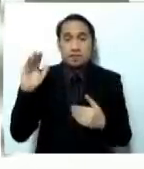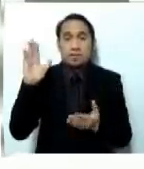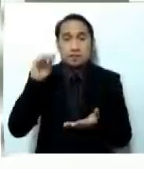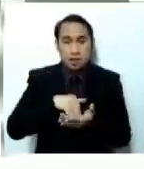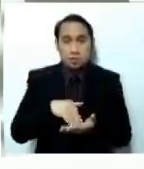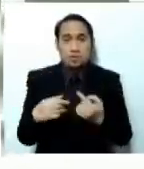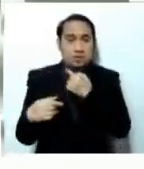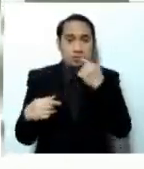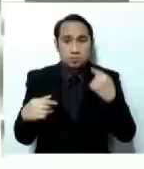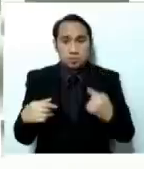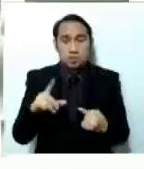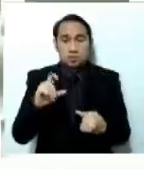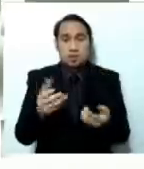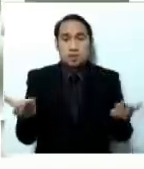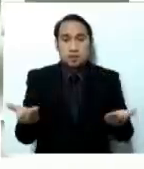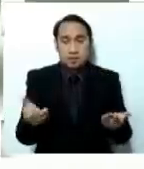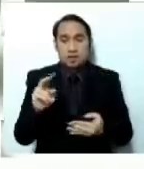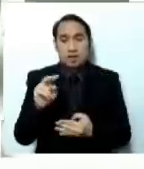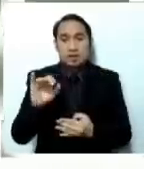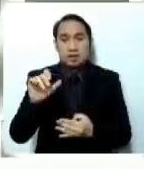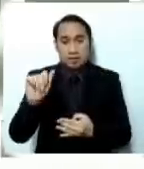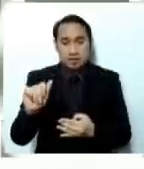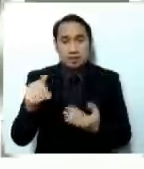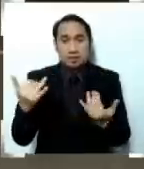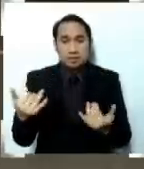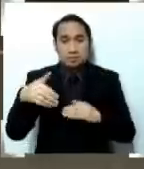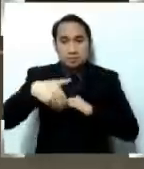vaccine dito sa NAIA Terminal 3 ngayong gabi.